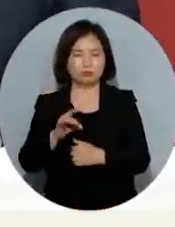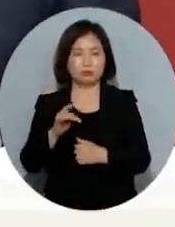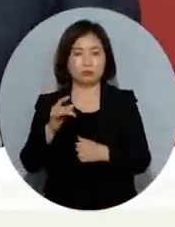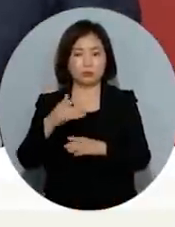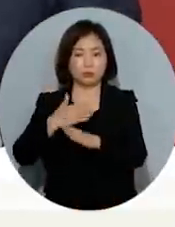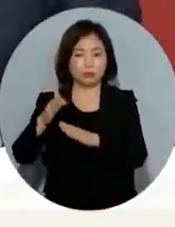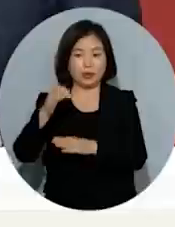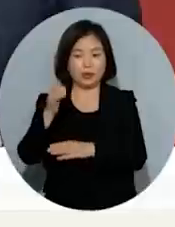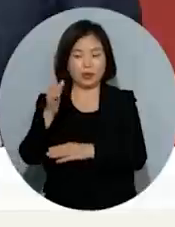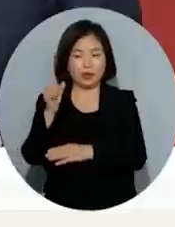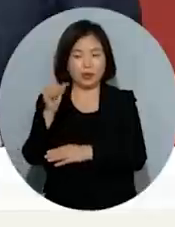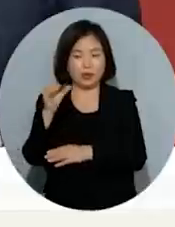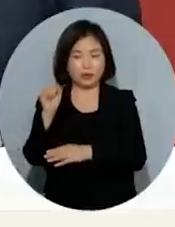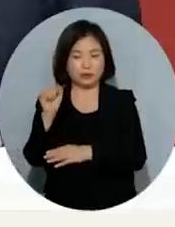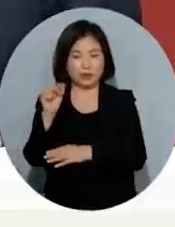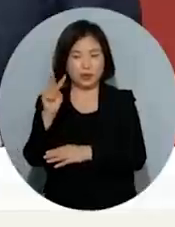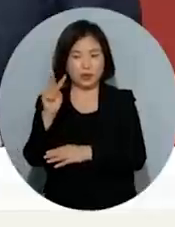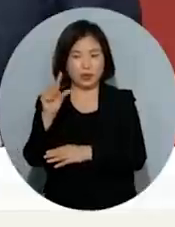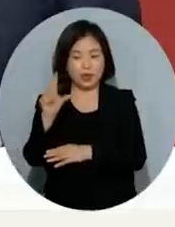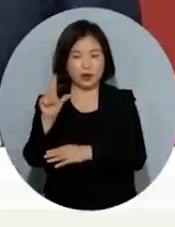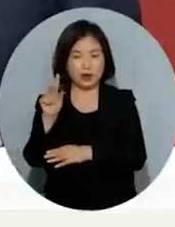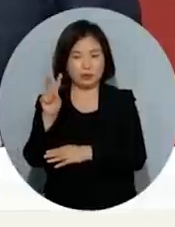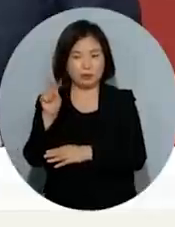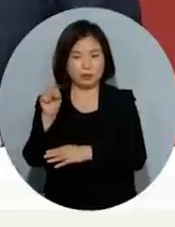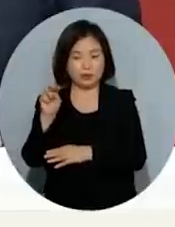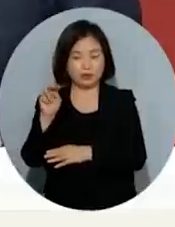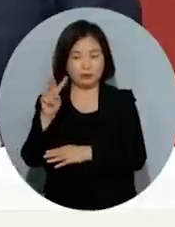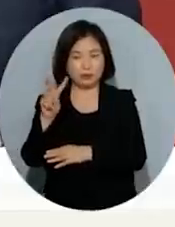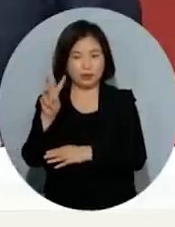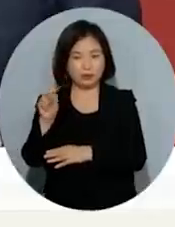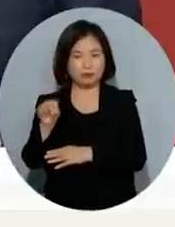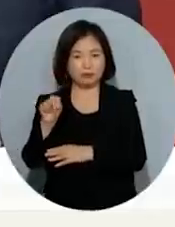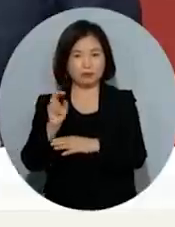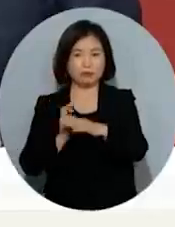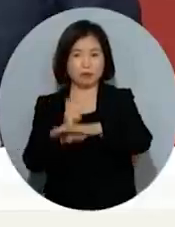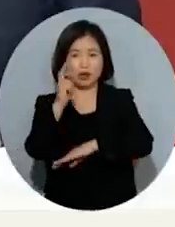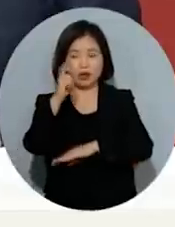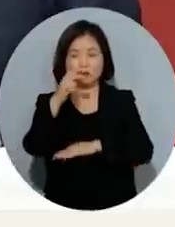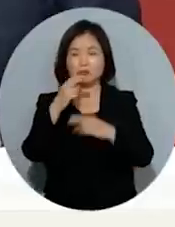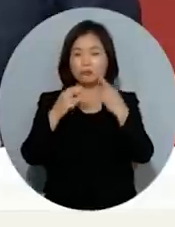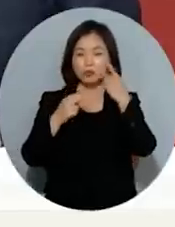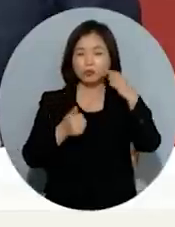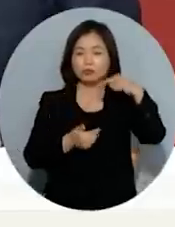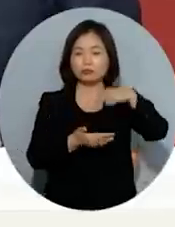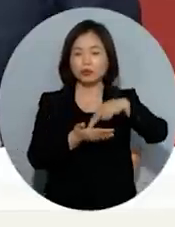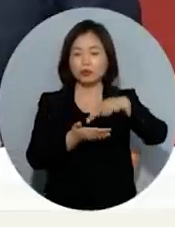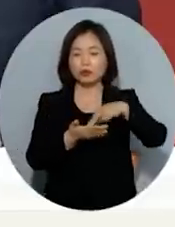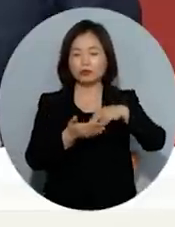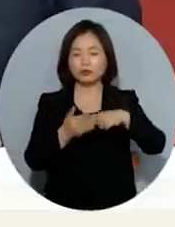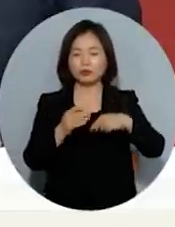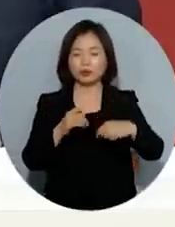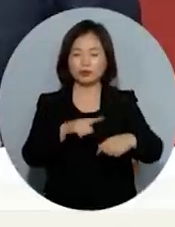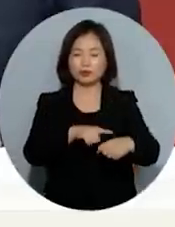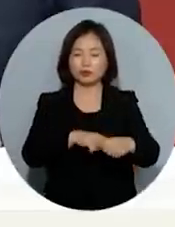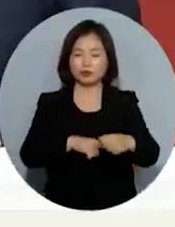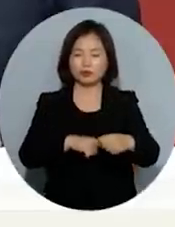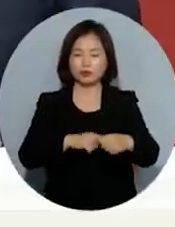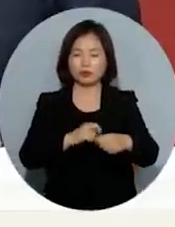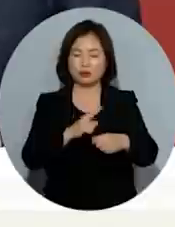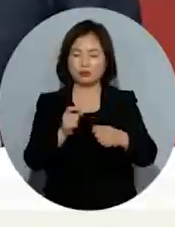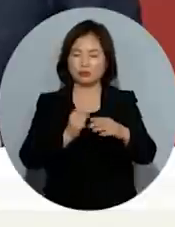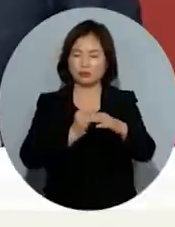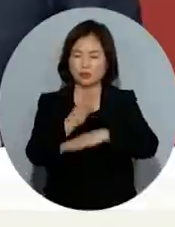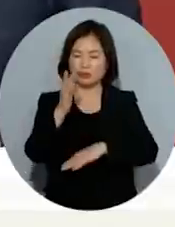북한이 SLBM을 발사했다는 그 자체는 미국으로서는 이미 레드라인을 넘었다는 그런